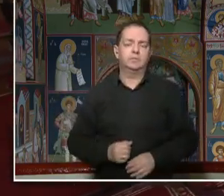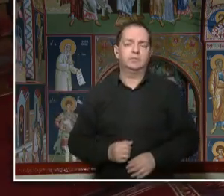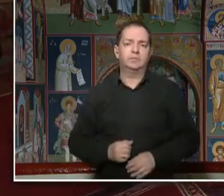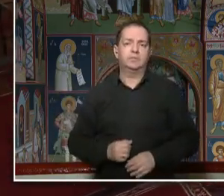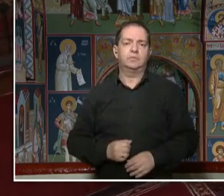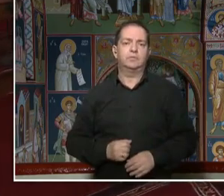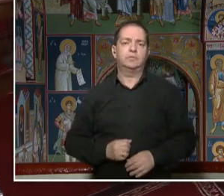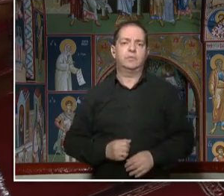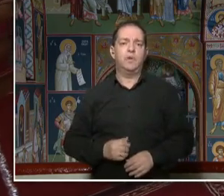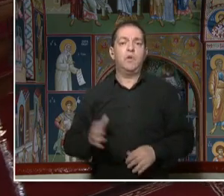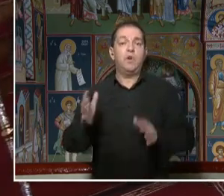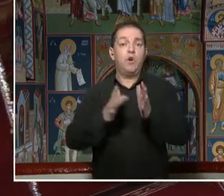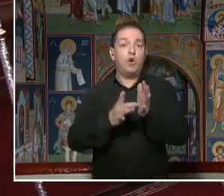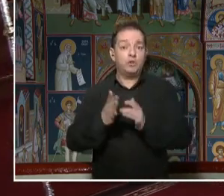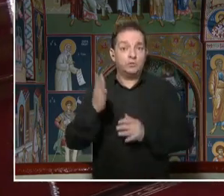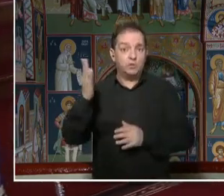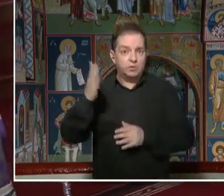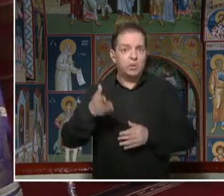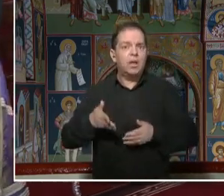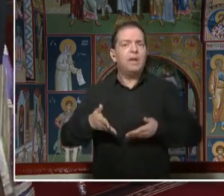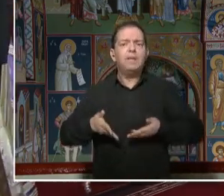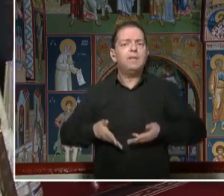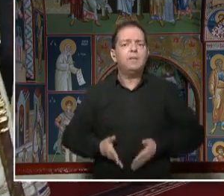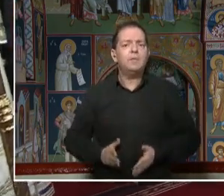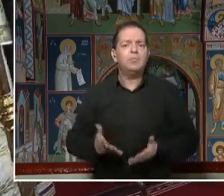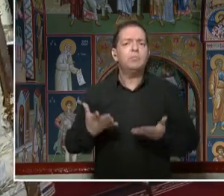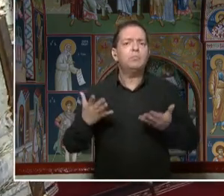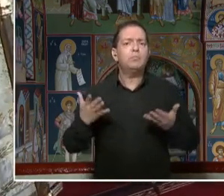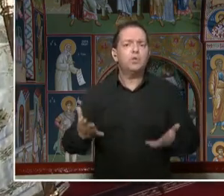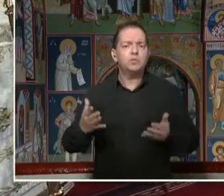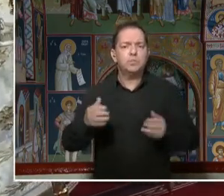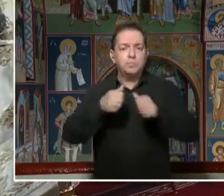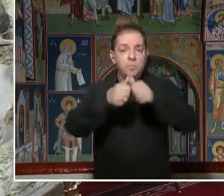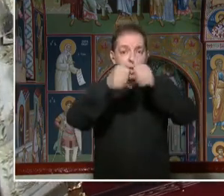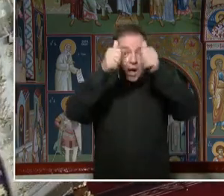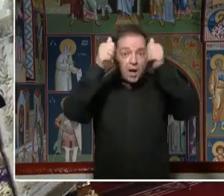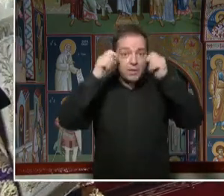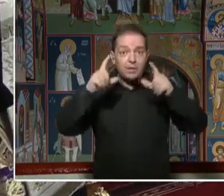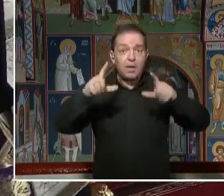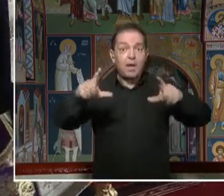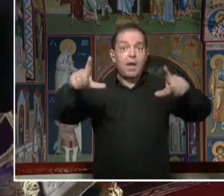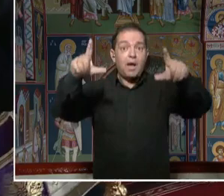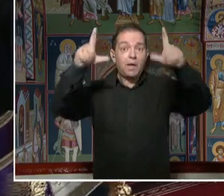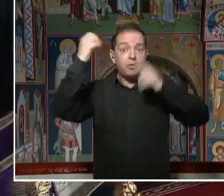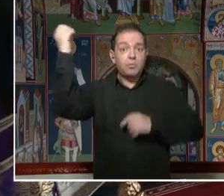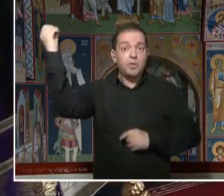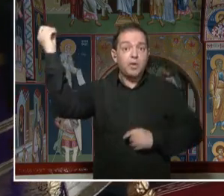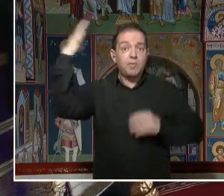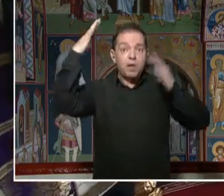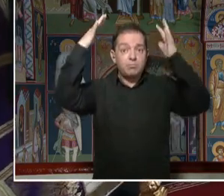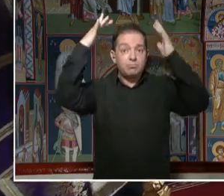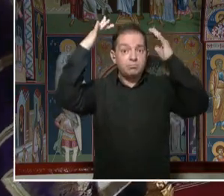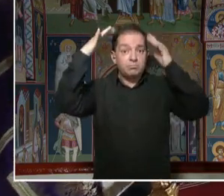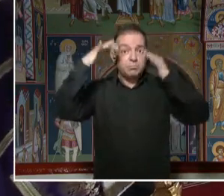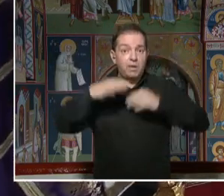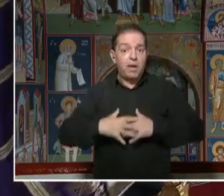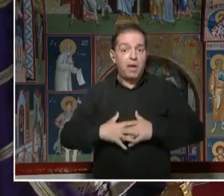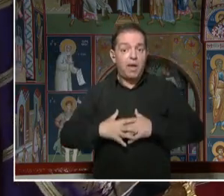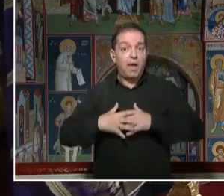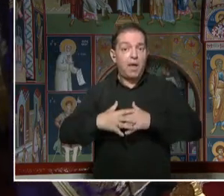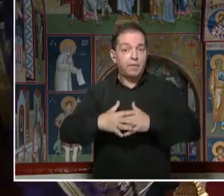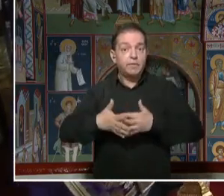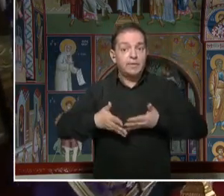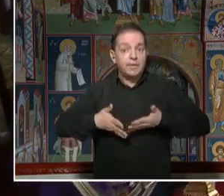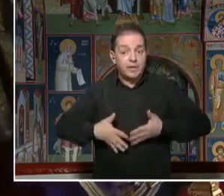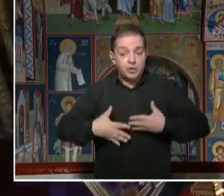οποίος εγεννήθη εκ Πνεύματος Αγίου και αυτής της παρθέν και